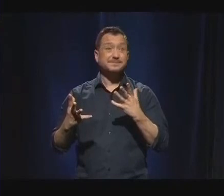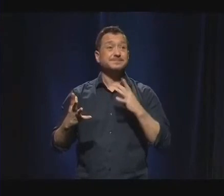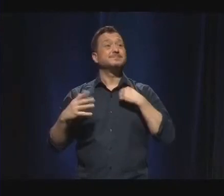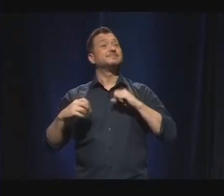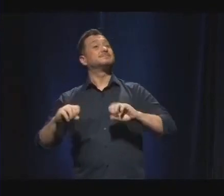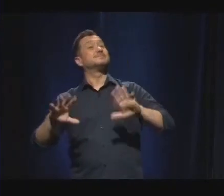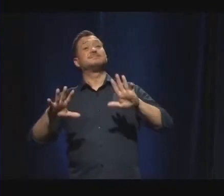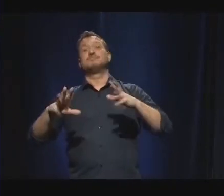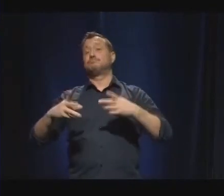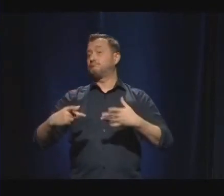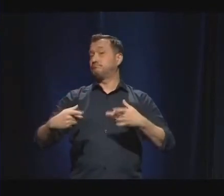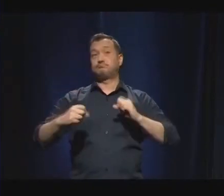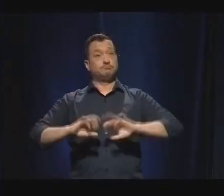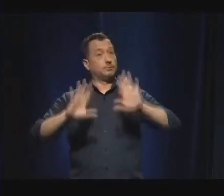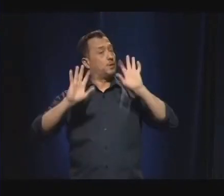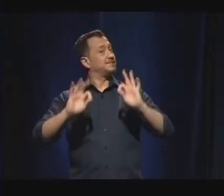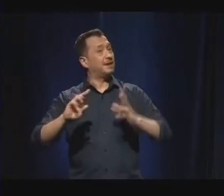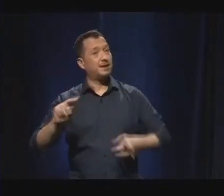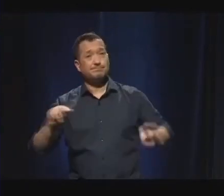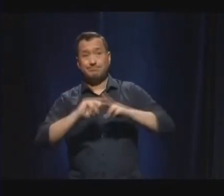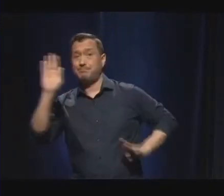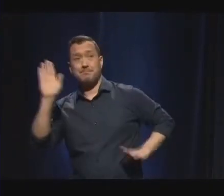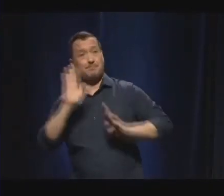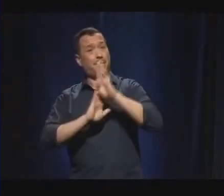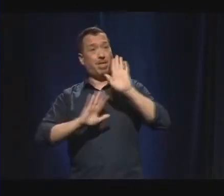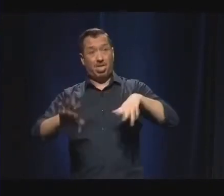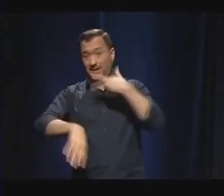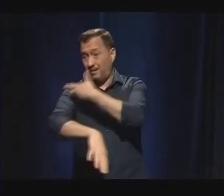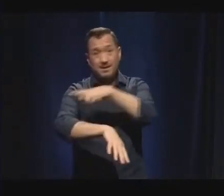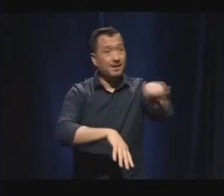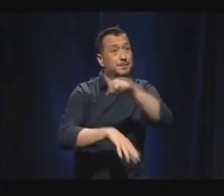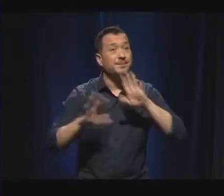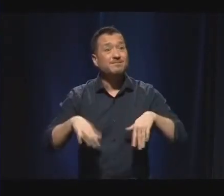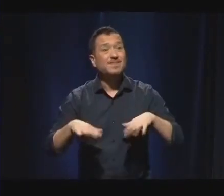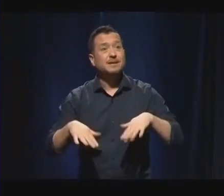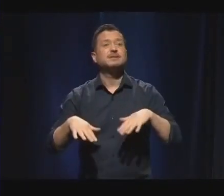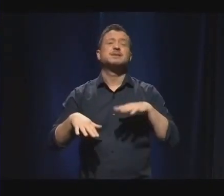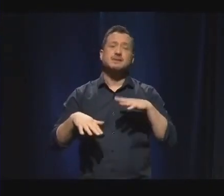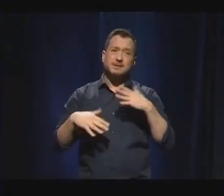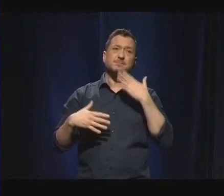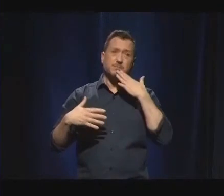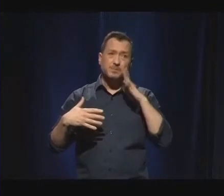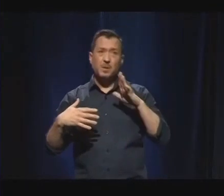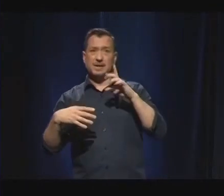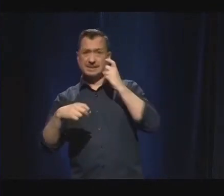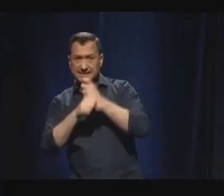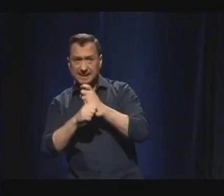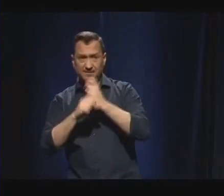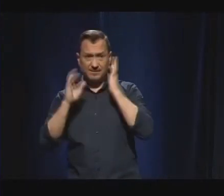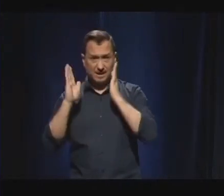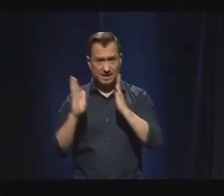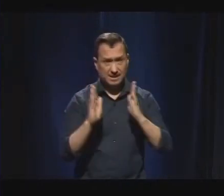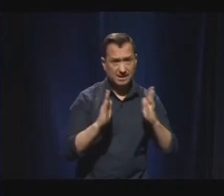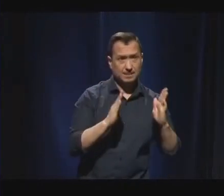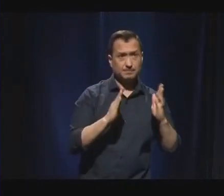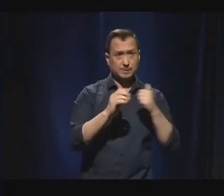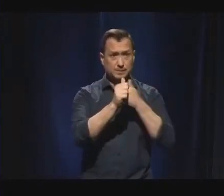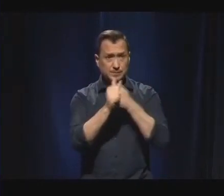significative avant que les gens soient vaccinés. Mais si on est encore rigoureux et qu'on applique toutes ces mesures-là comme telles,